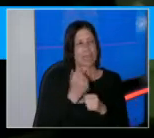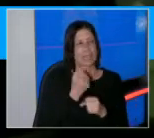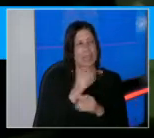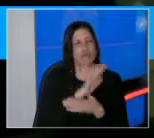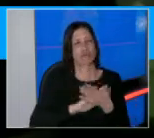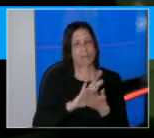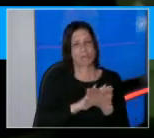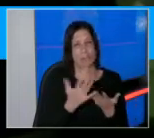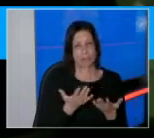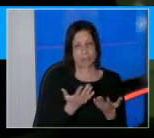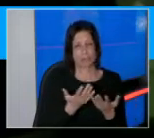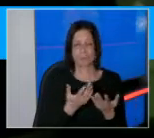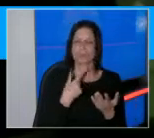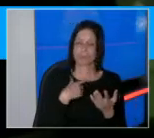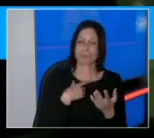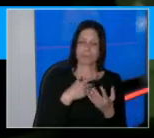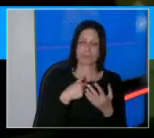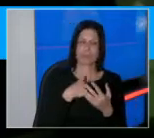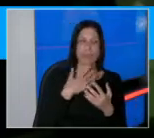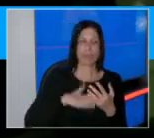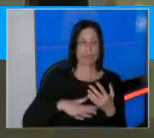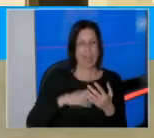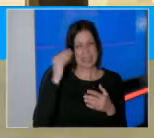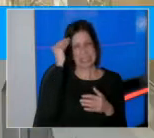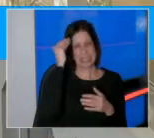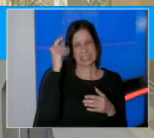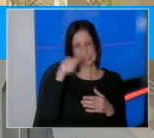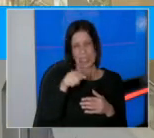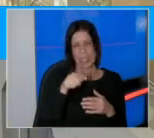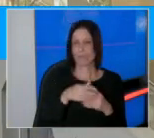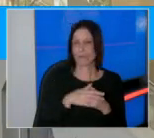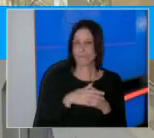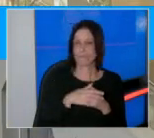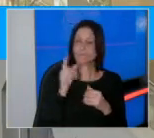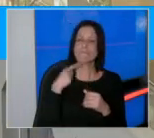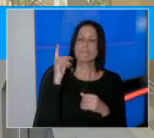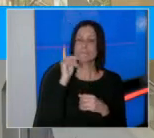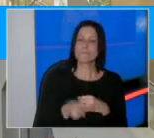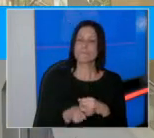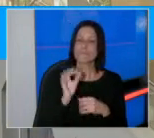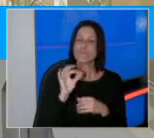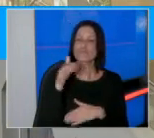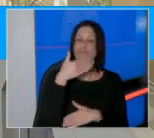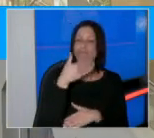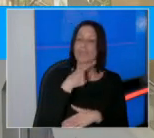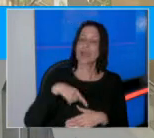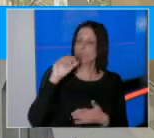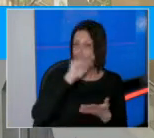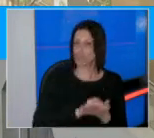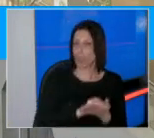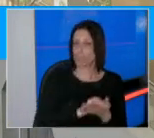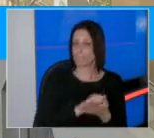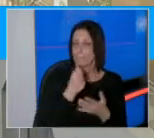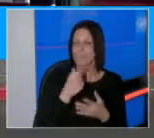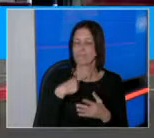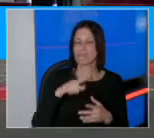כלום. ובכל זאת, אני רוצה להזכיר לך שהחובות האלה של המדינה, אנחנו נשלם את המחיר, אבל